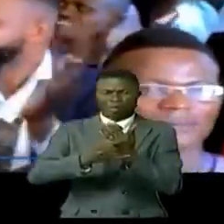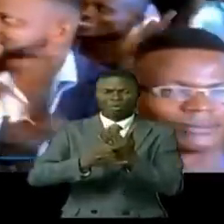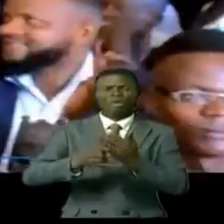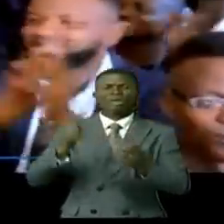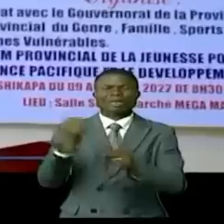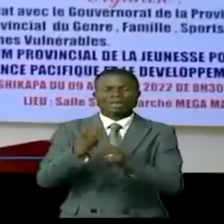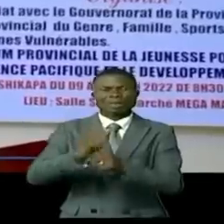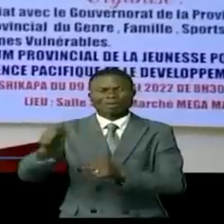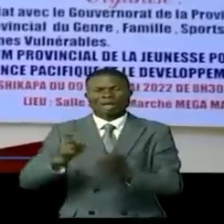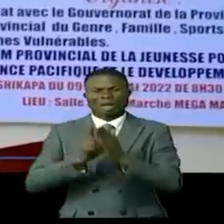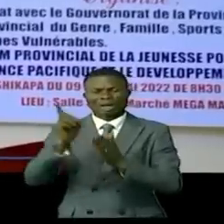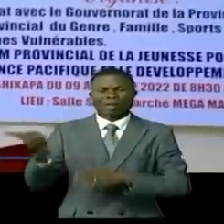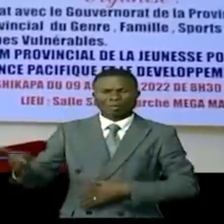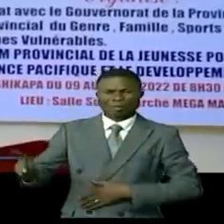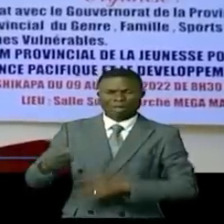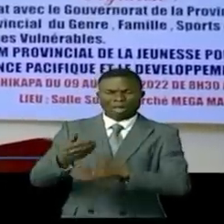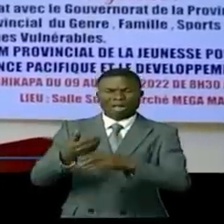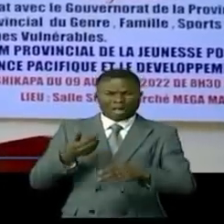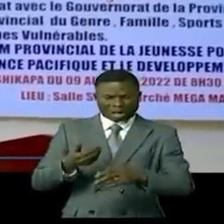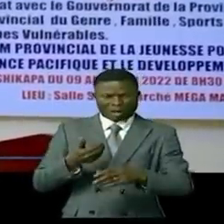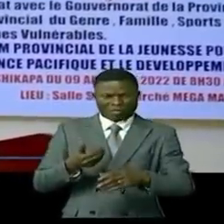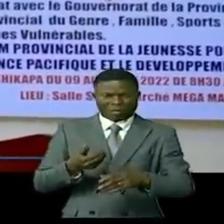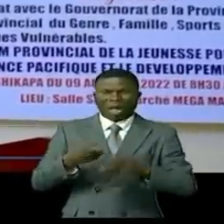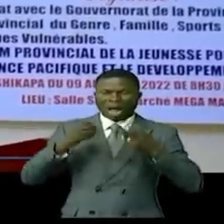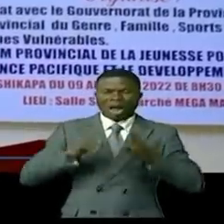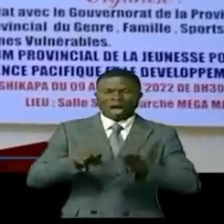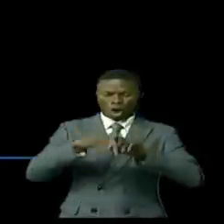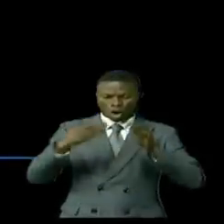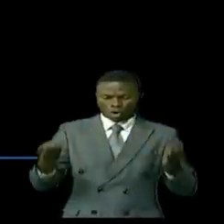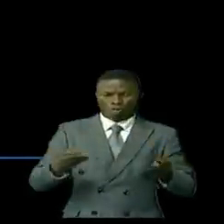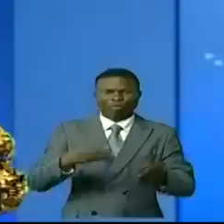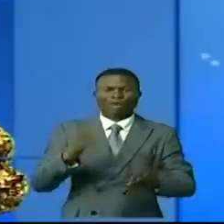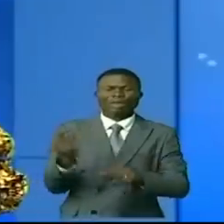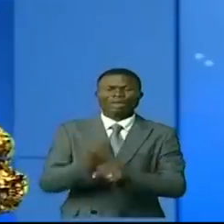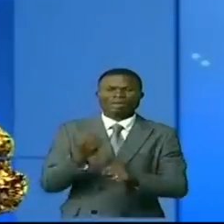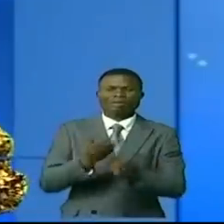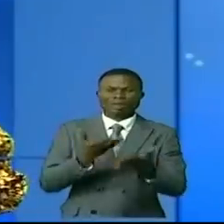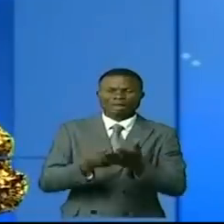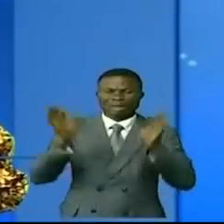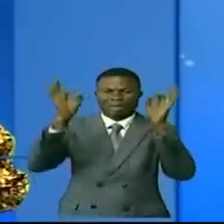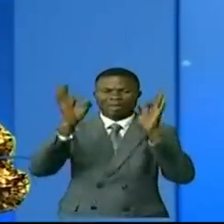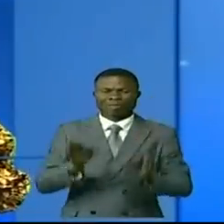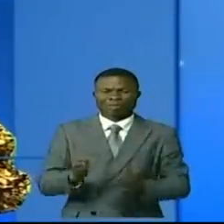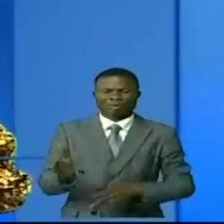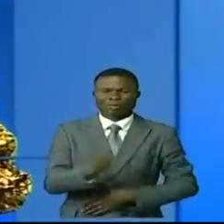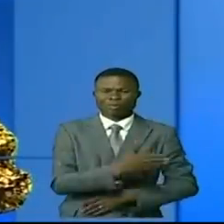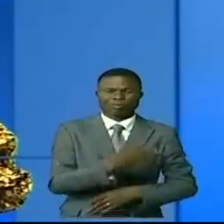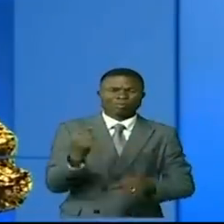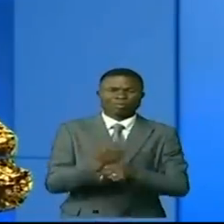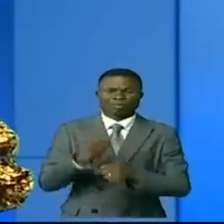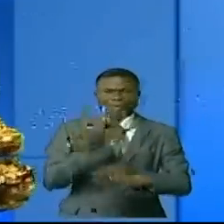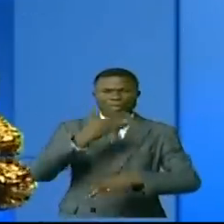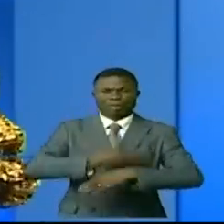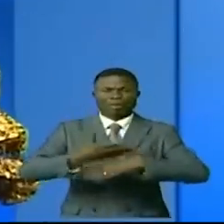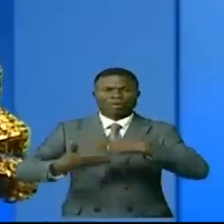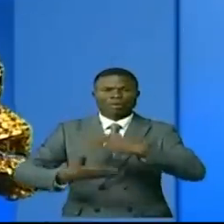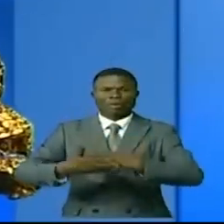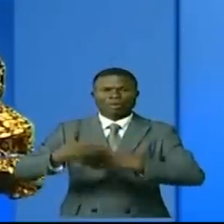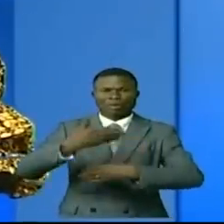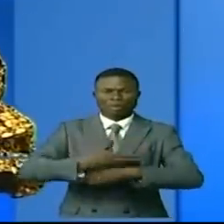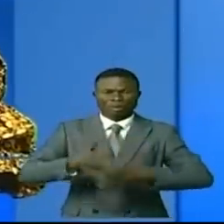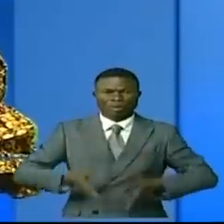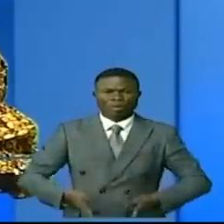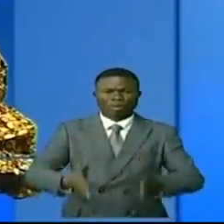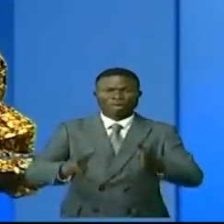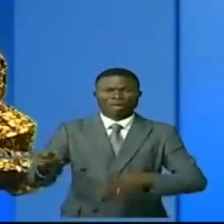du Kassaï peu avant de lancer officiellement le début de ses forums. Le travaux de réhabilitation de la